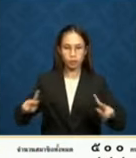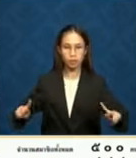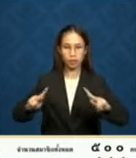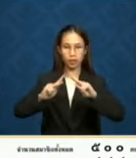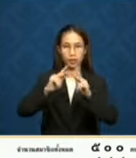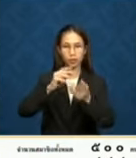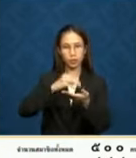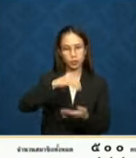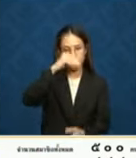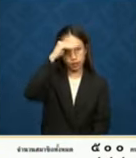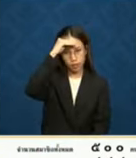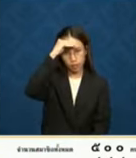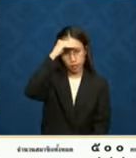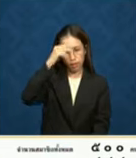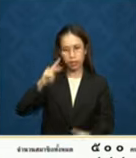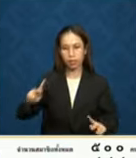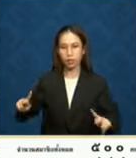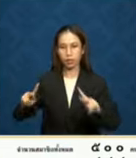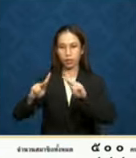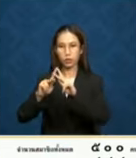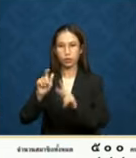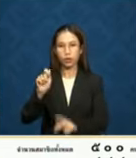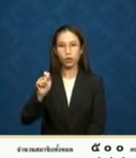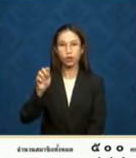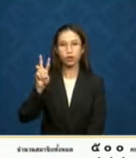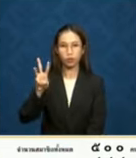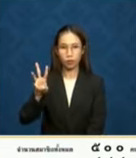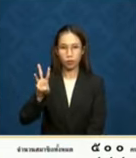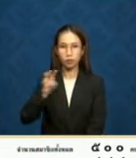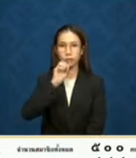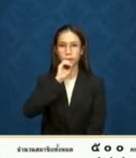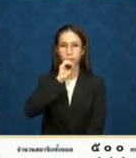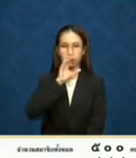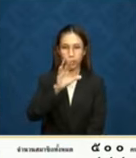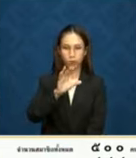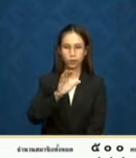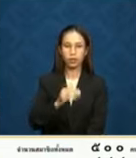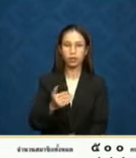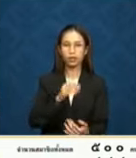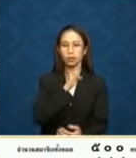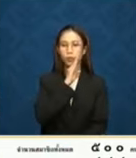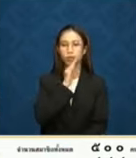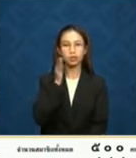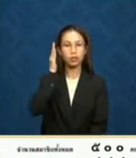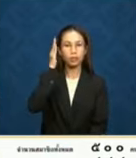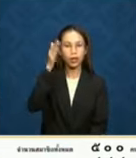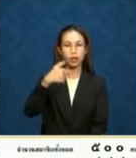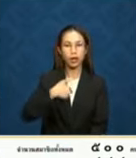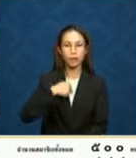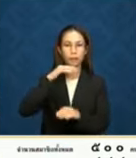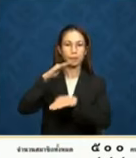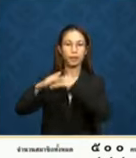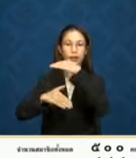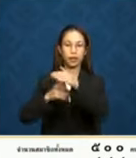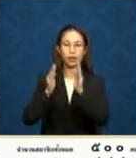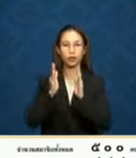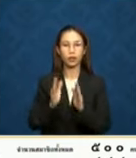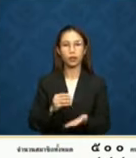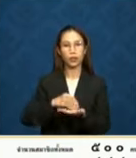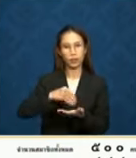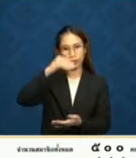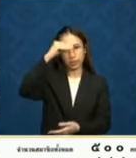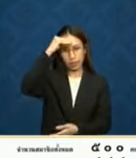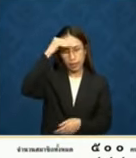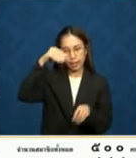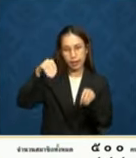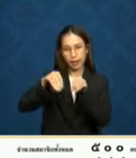ึกษาและกระสวงออกว่าหลังจากนี้การที่เราจะพัฒนานัเรียน นัศึกษาที่จะส